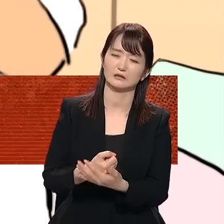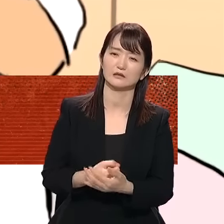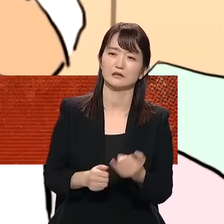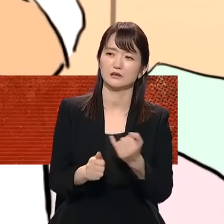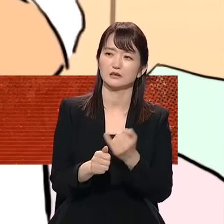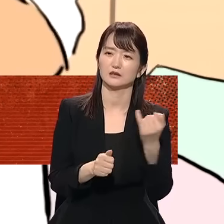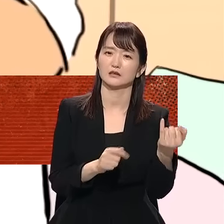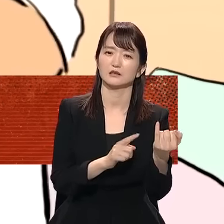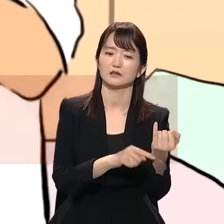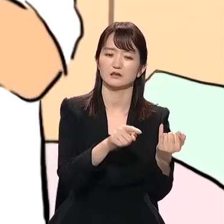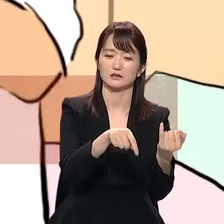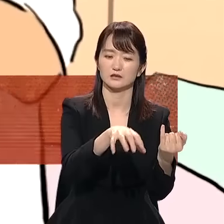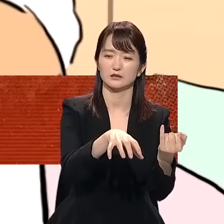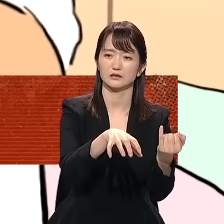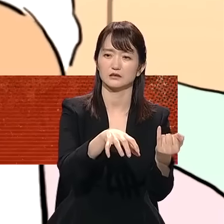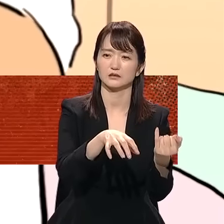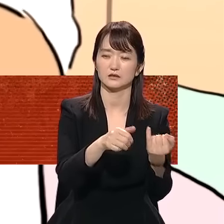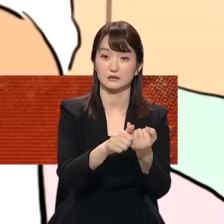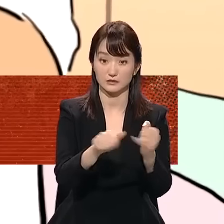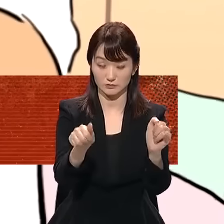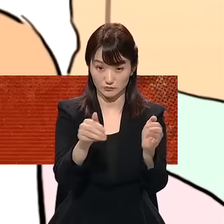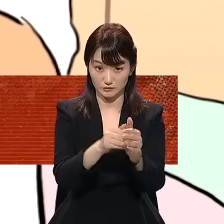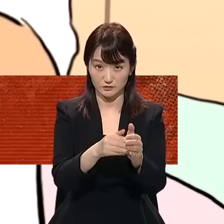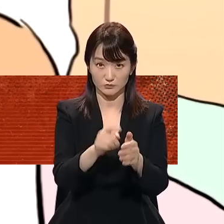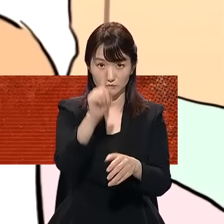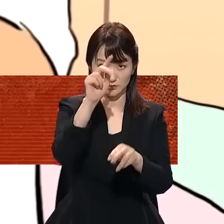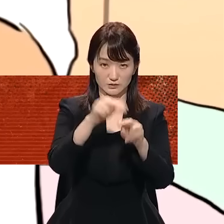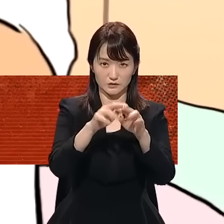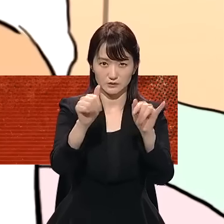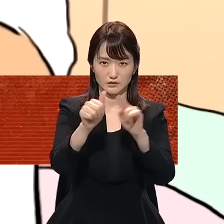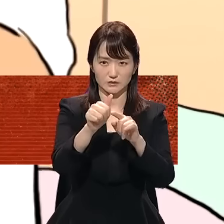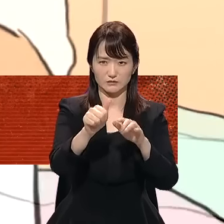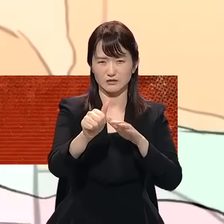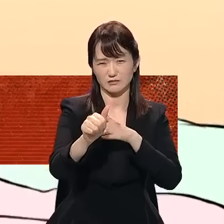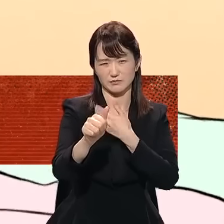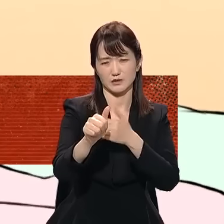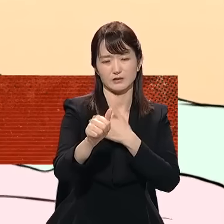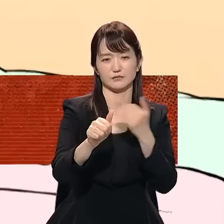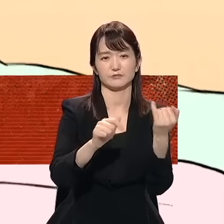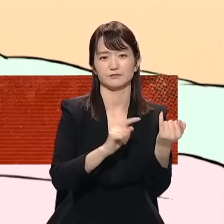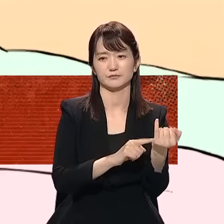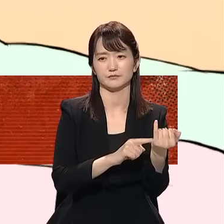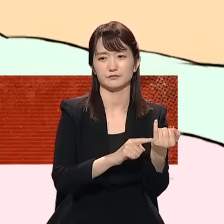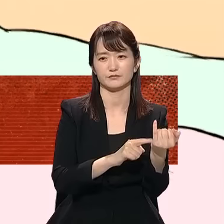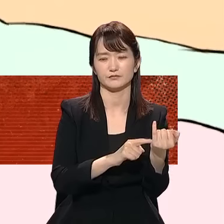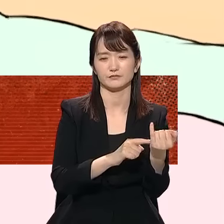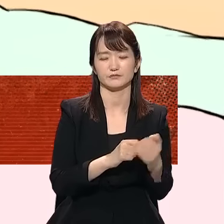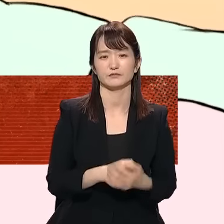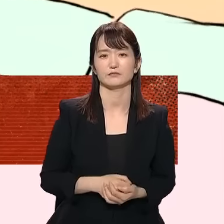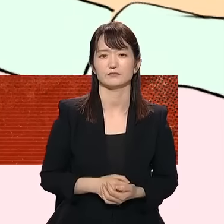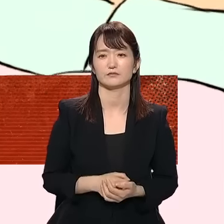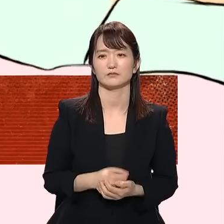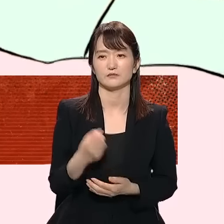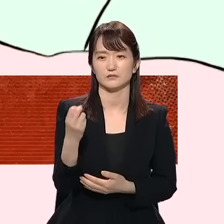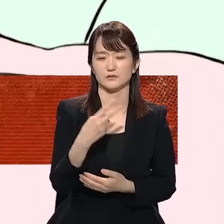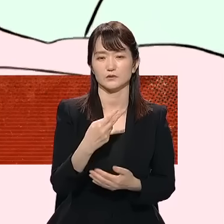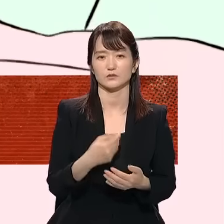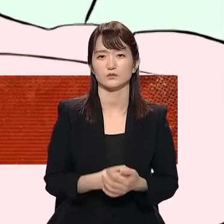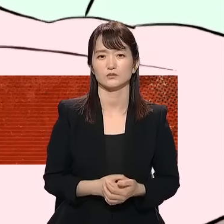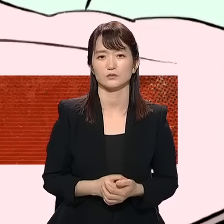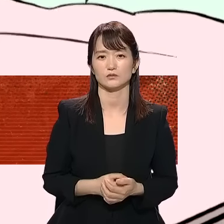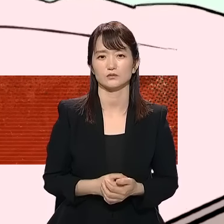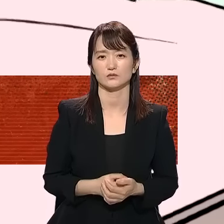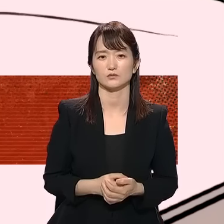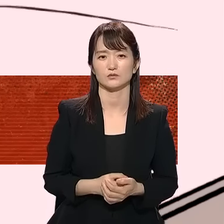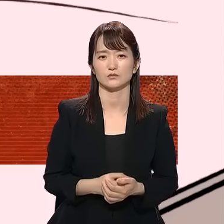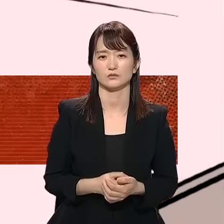아내가 그곳에서 이혼한 직장 상사와 바람이 난 겁니다 그래서 또 나가서 살림까지 합쳤다고